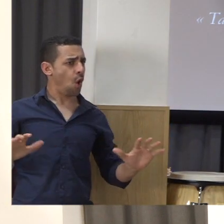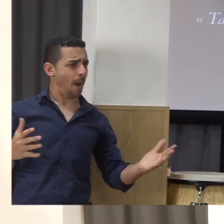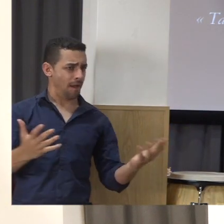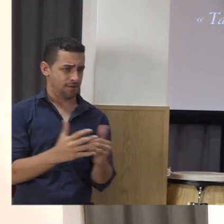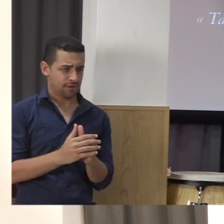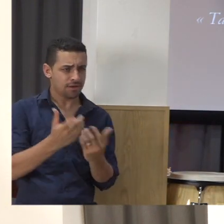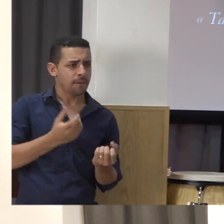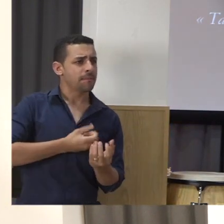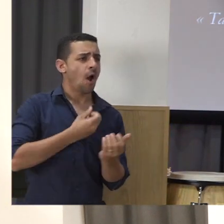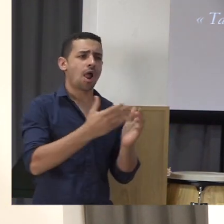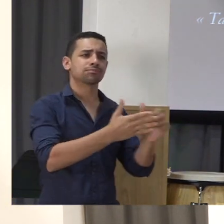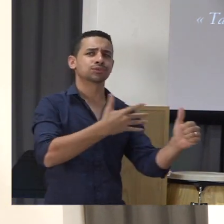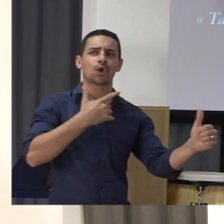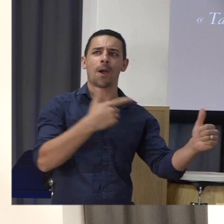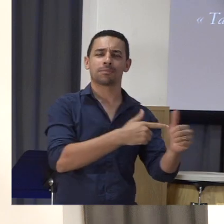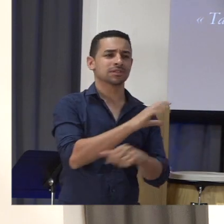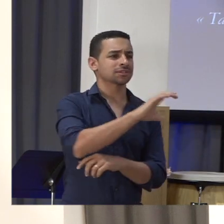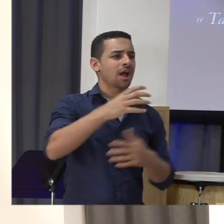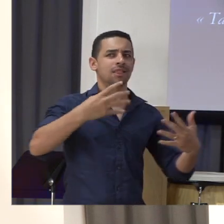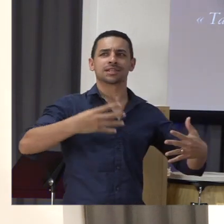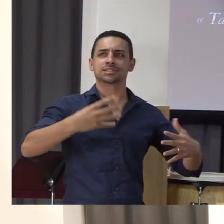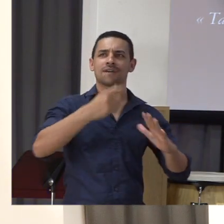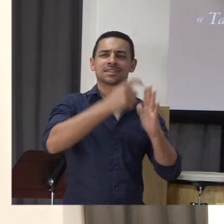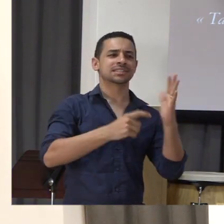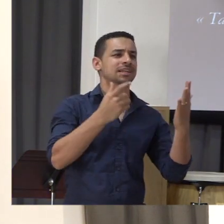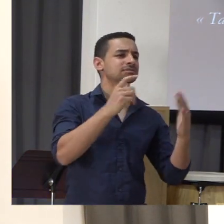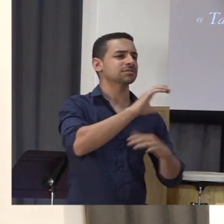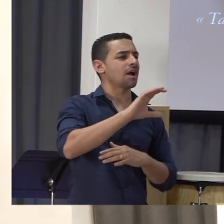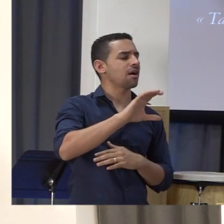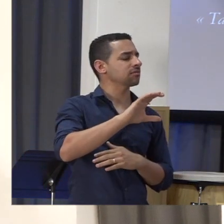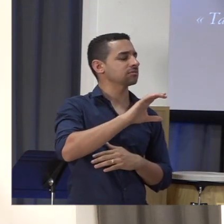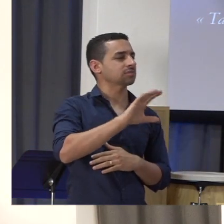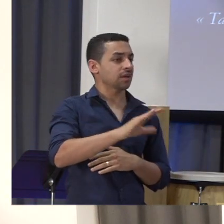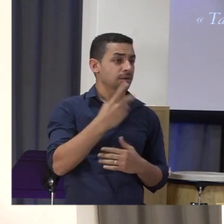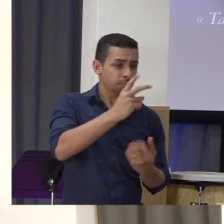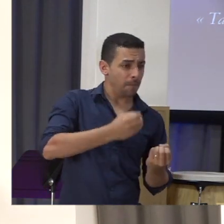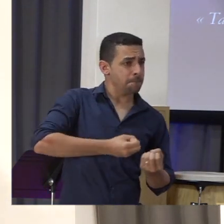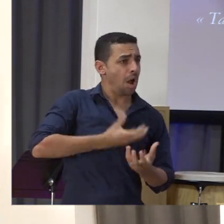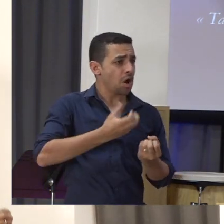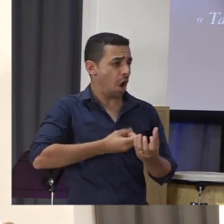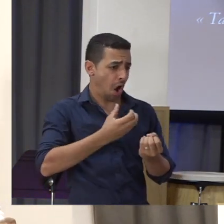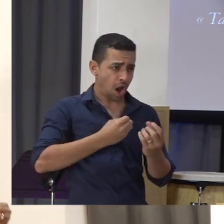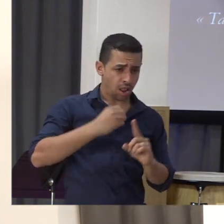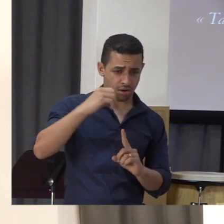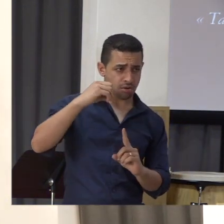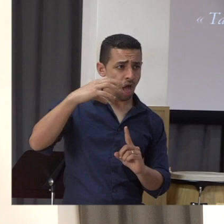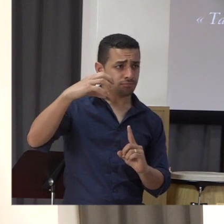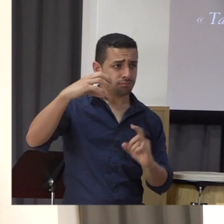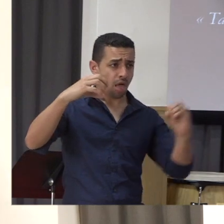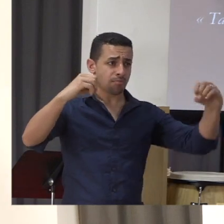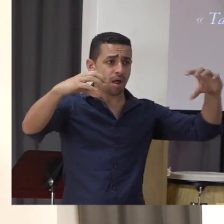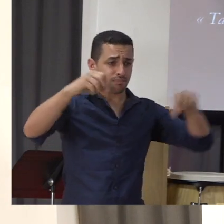parole des psaumes, le psaume 119 qui nous dit « Ta parole est une lampe à mes